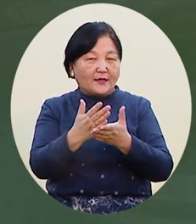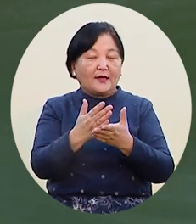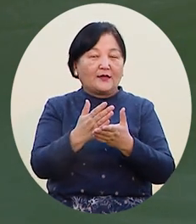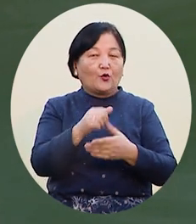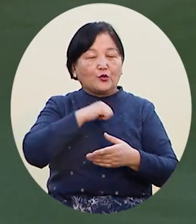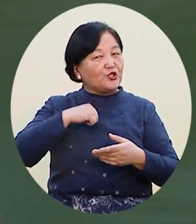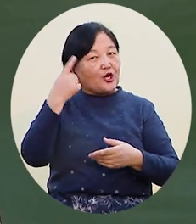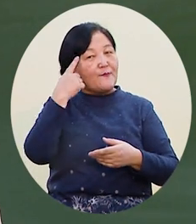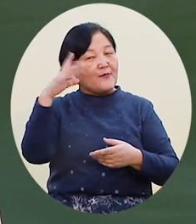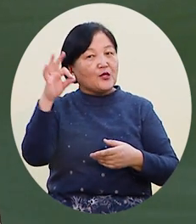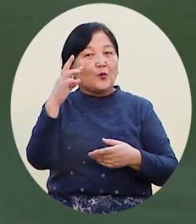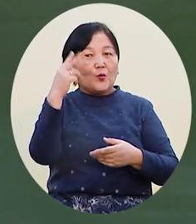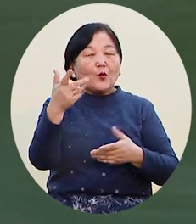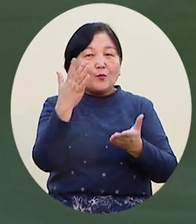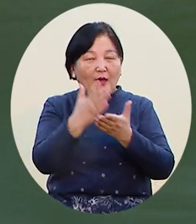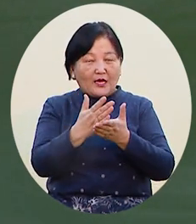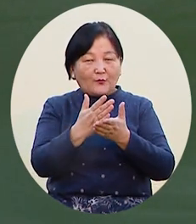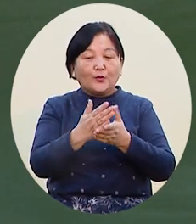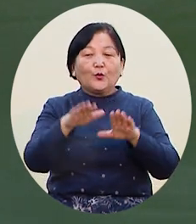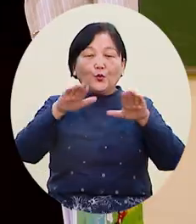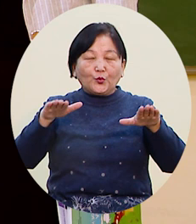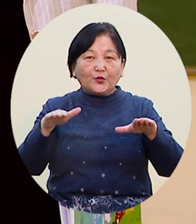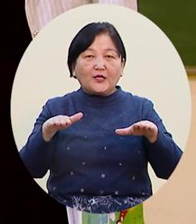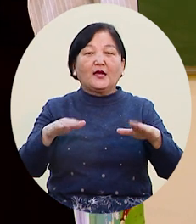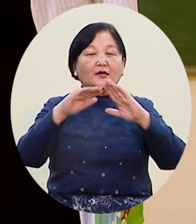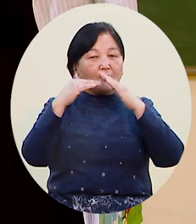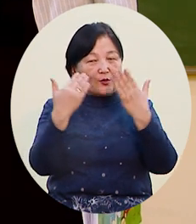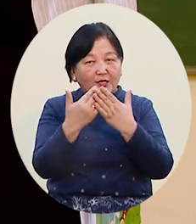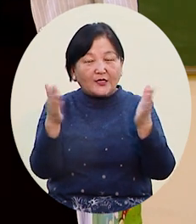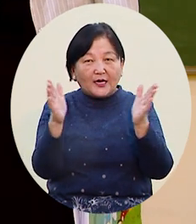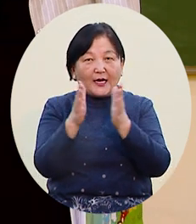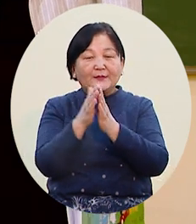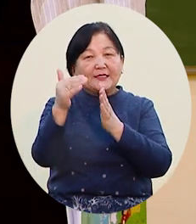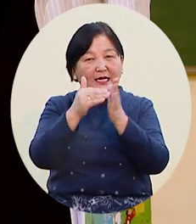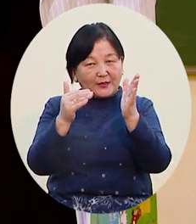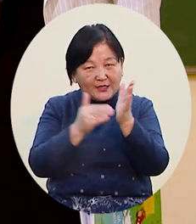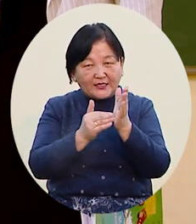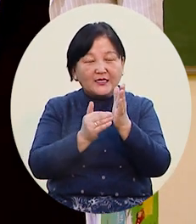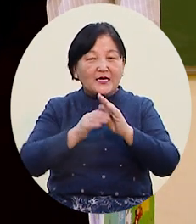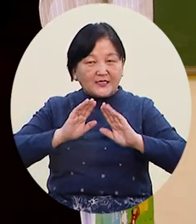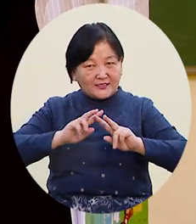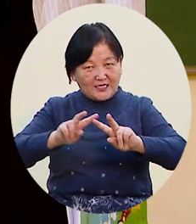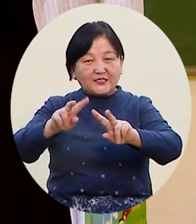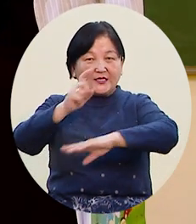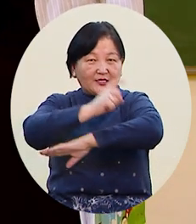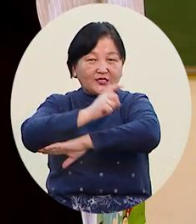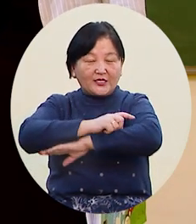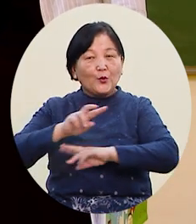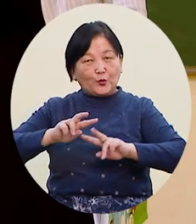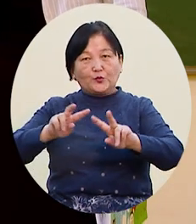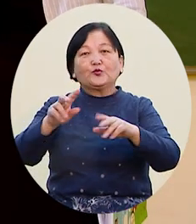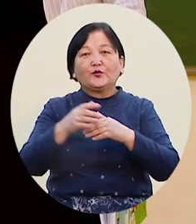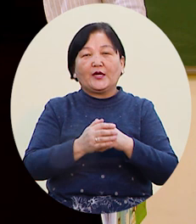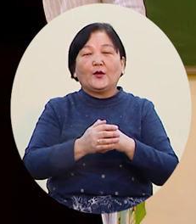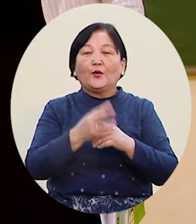мэдэхгүй байгаа үгэ хам орчноос нь тайлбарлаад багшийн тайлбартай тохируулаад ингээд цаашгаа хичээлээ ойлгож авъя. За үгийн утгыг